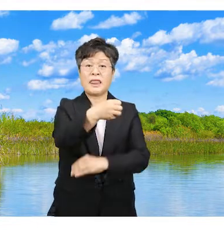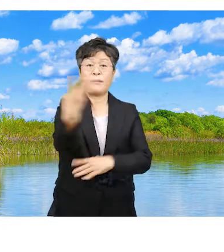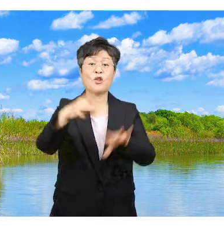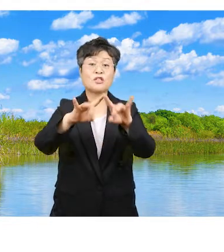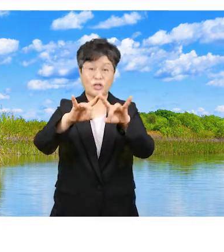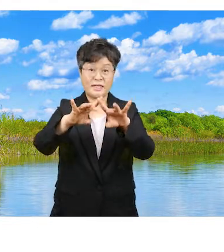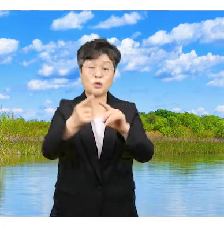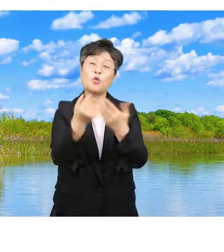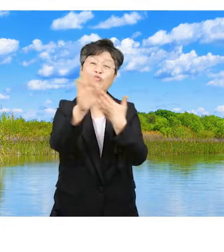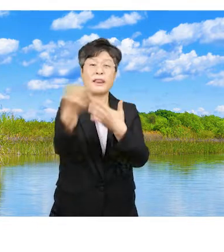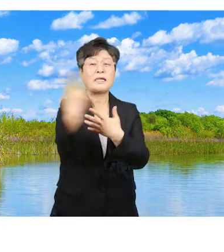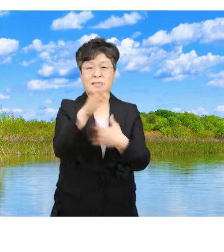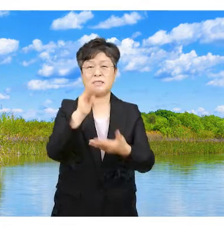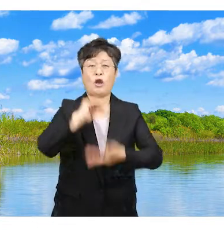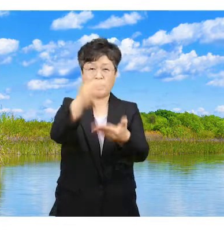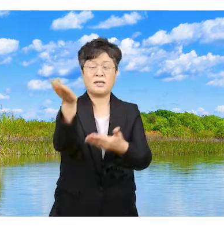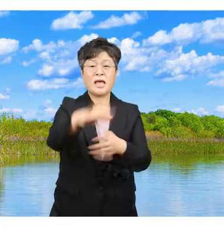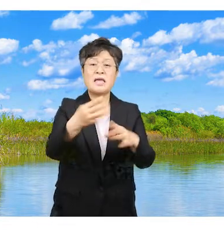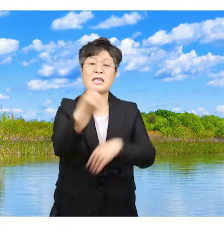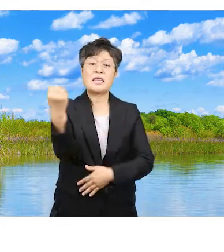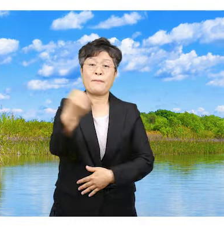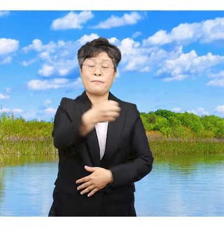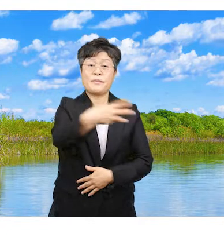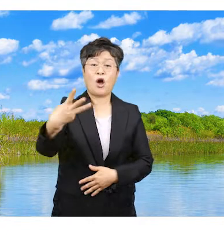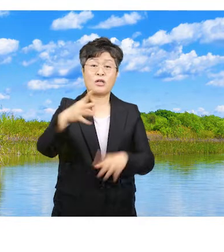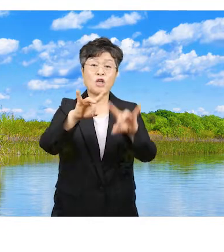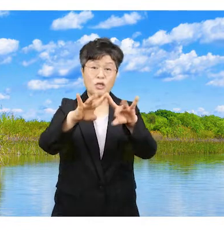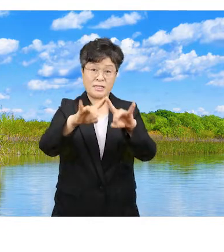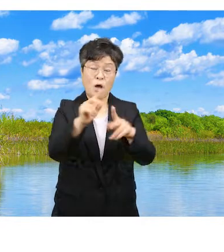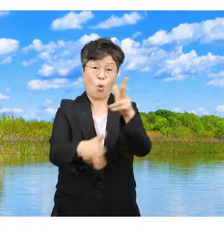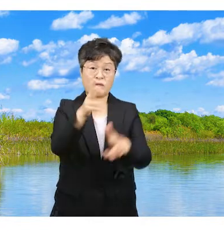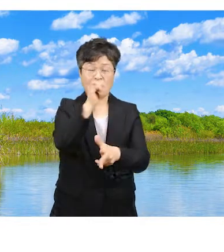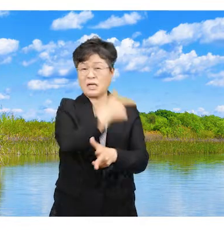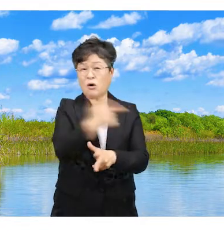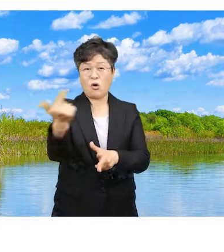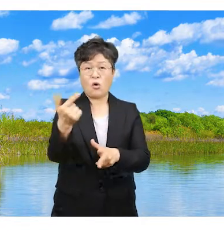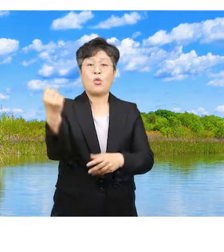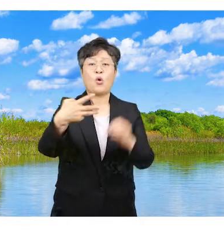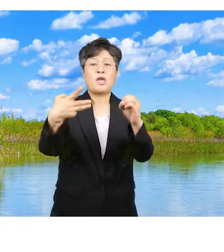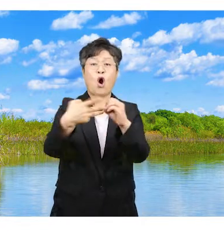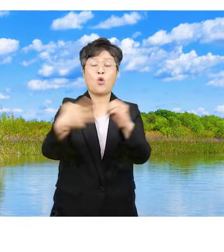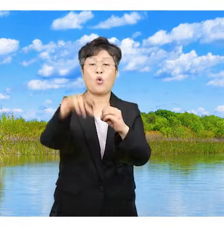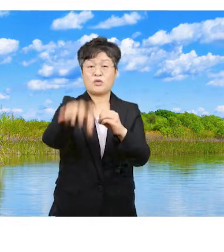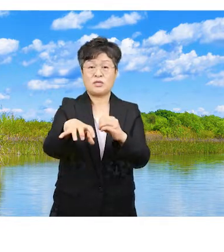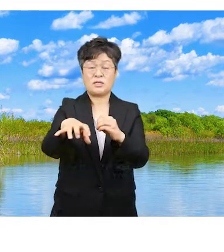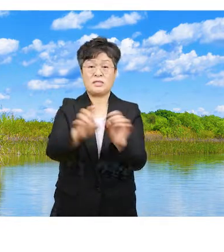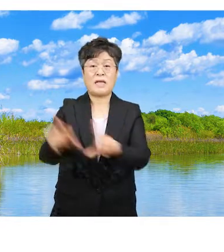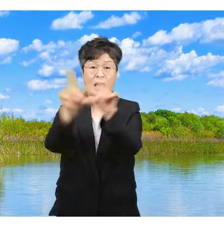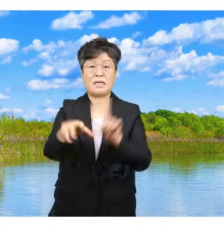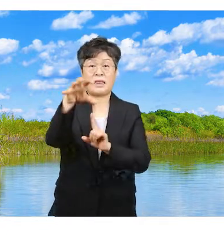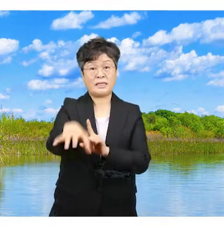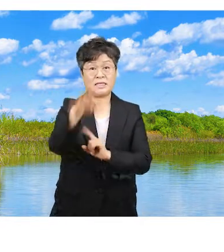이따 말씀드리겠지만 그 삼성전자를 중심으로 하는 대규모 공단이 있고 또 영통 지역을 중심으로 하는 그 주거단지